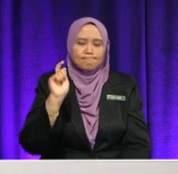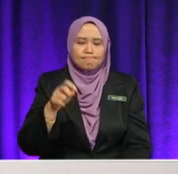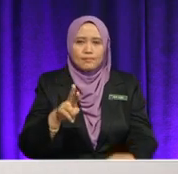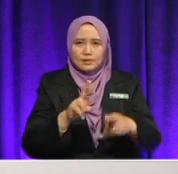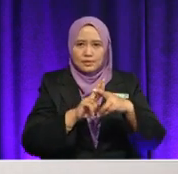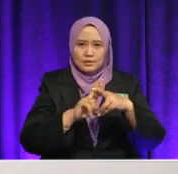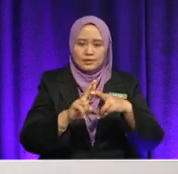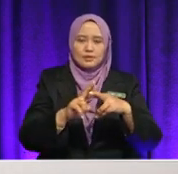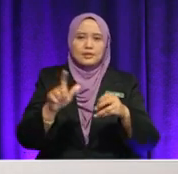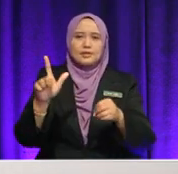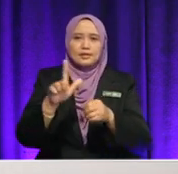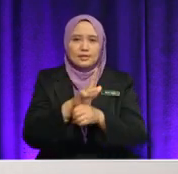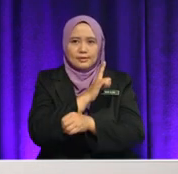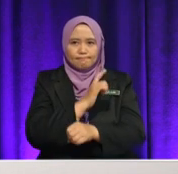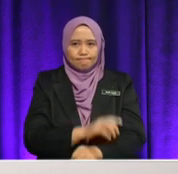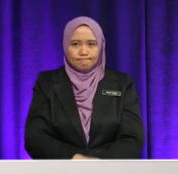ya